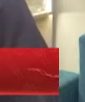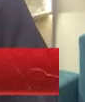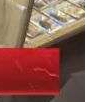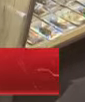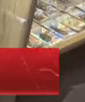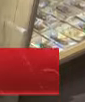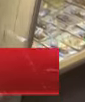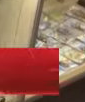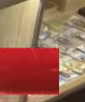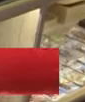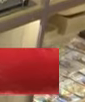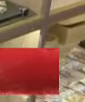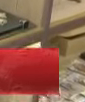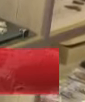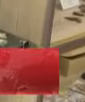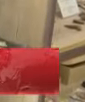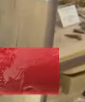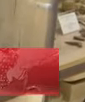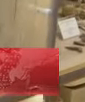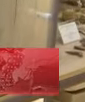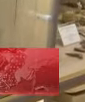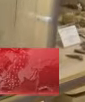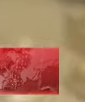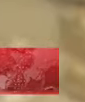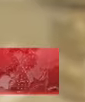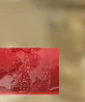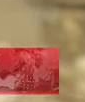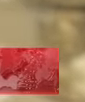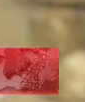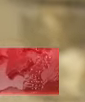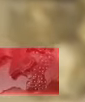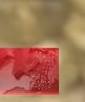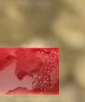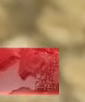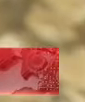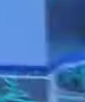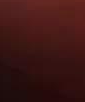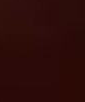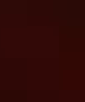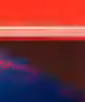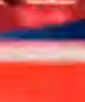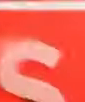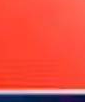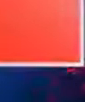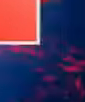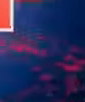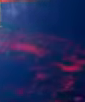это только начало. Сколько миллионов лет насчитывает самая древняя находка коллекционера?